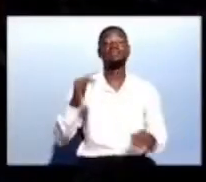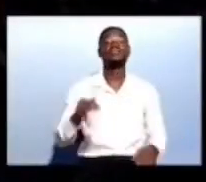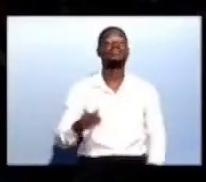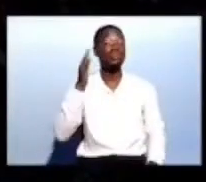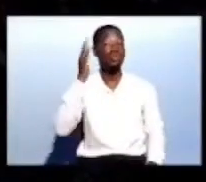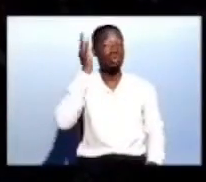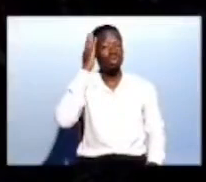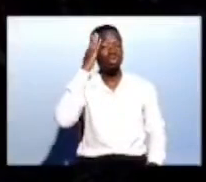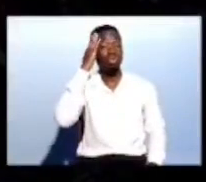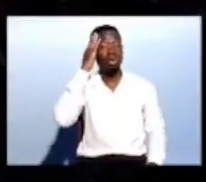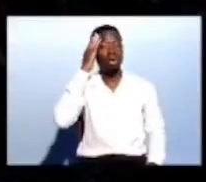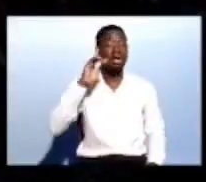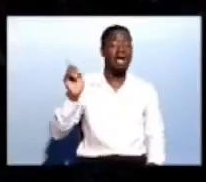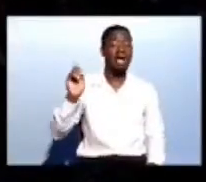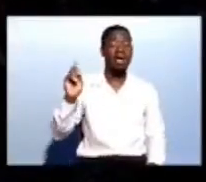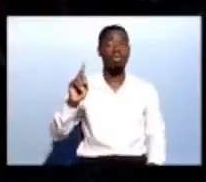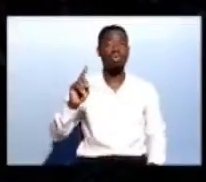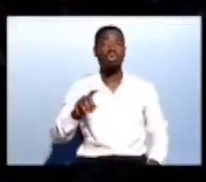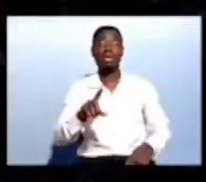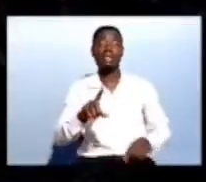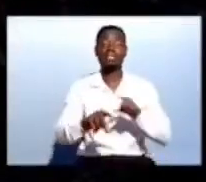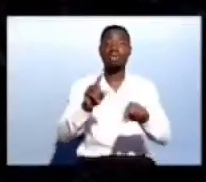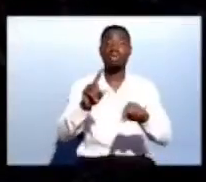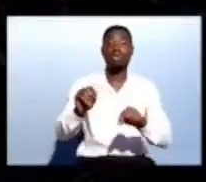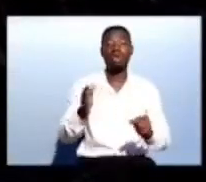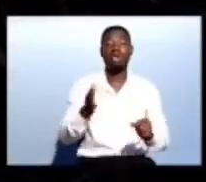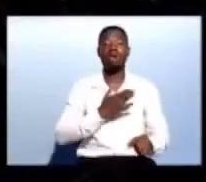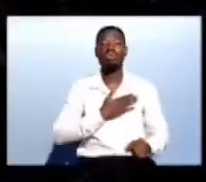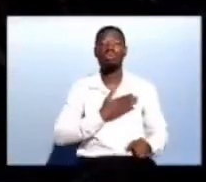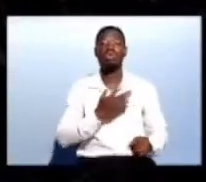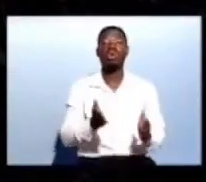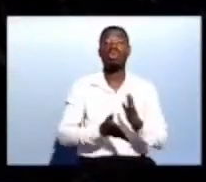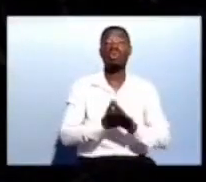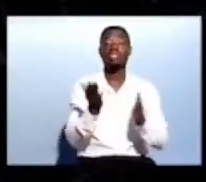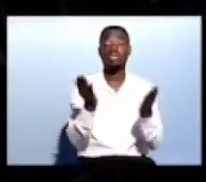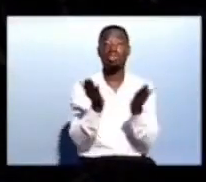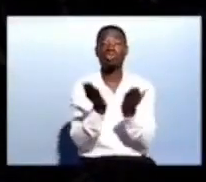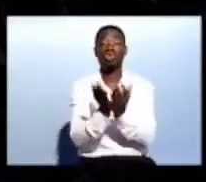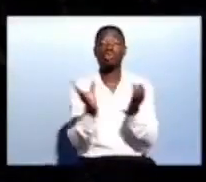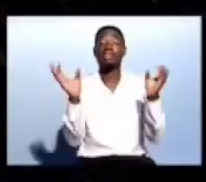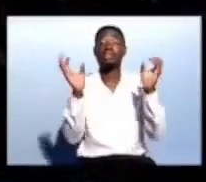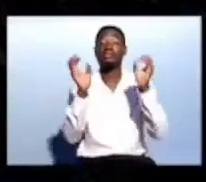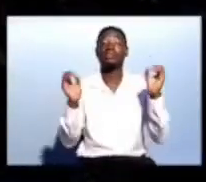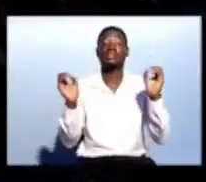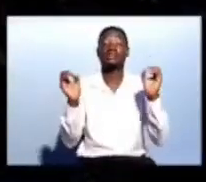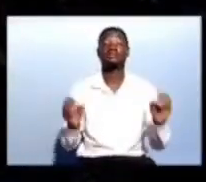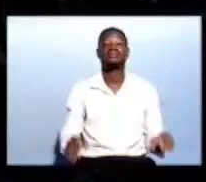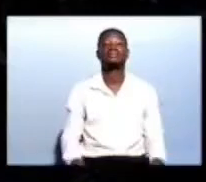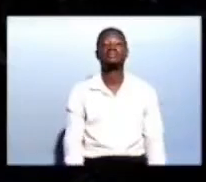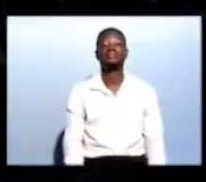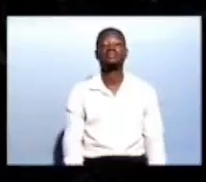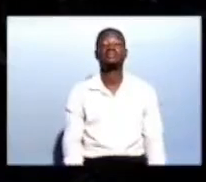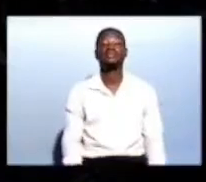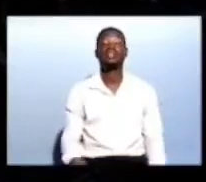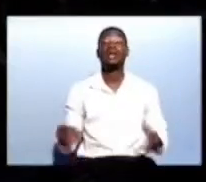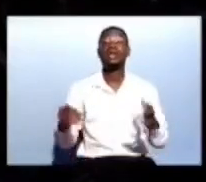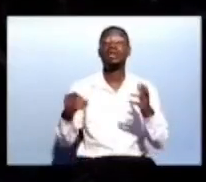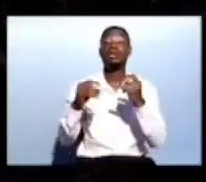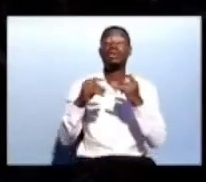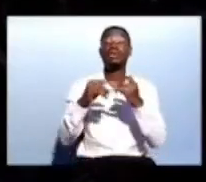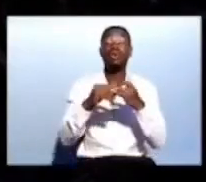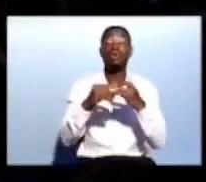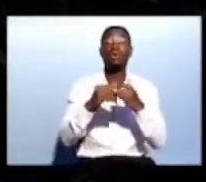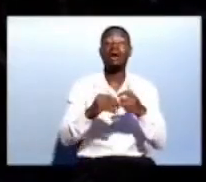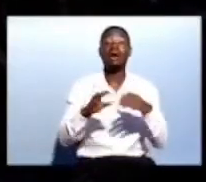mimi nimekuoa tu. Haikuwa chaguo langu. Kwanza hujasoma. Aliyekuambia ndoa inahusiana na kusoma nani? Ndoa haina kitu